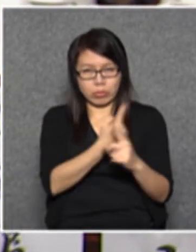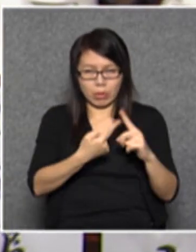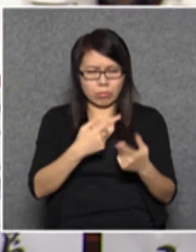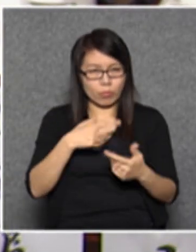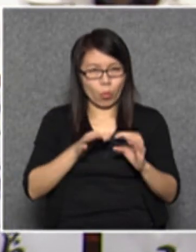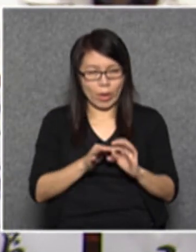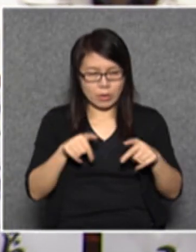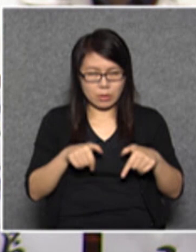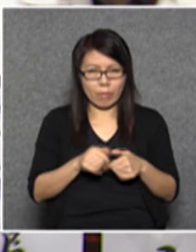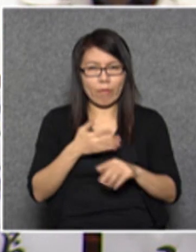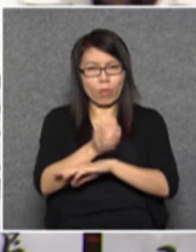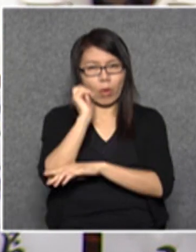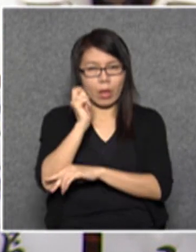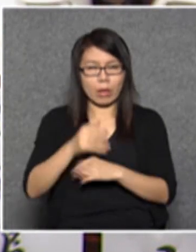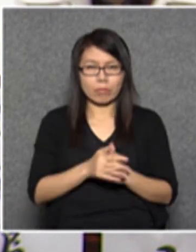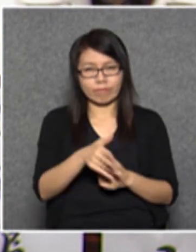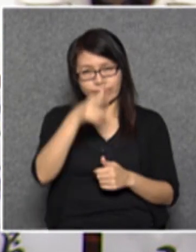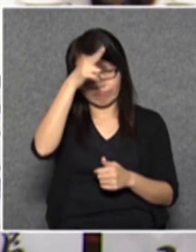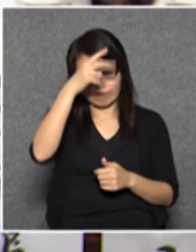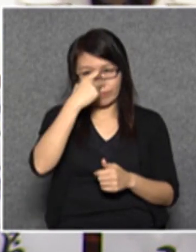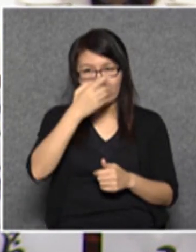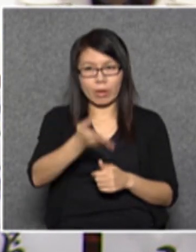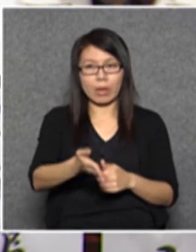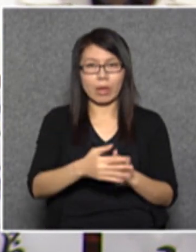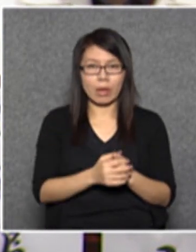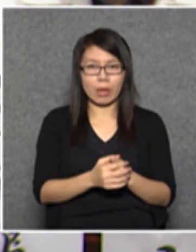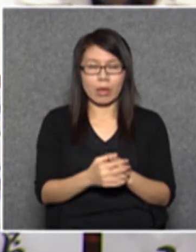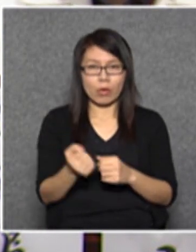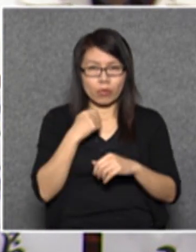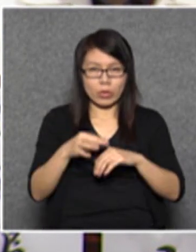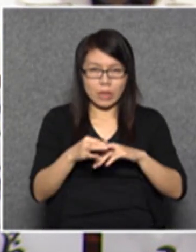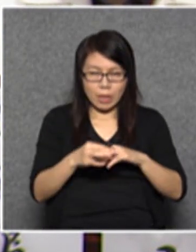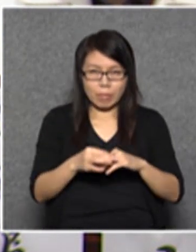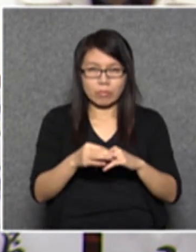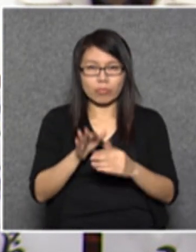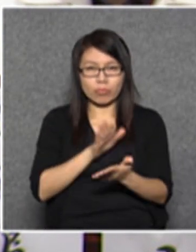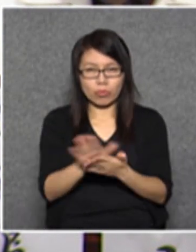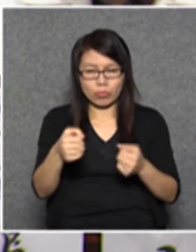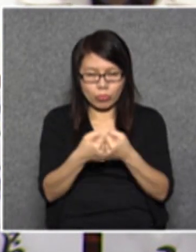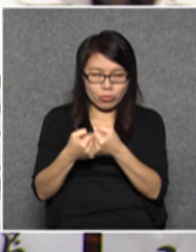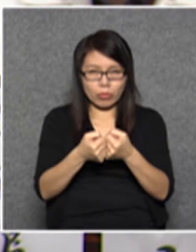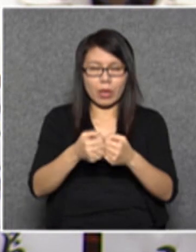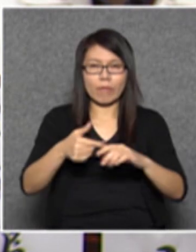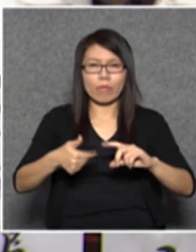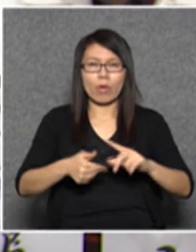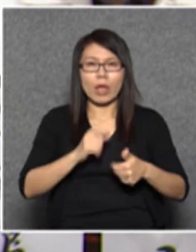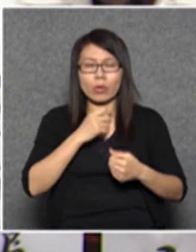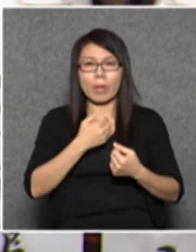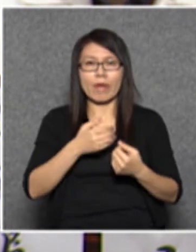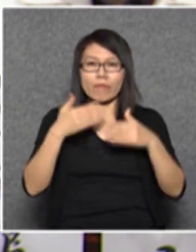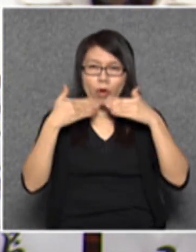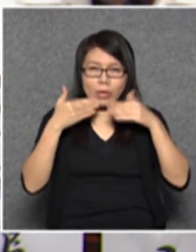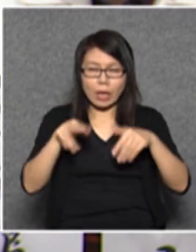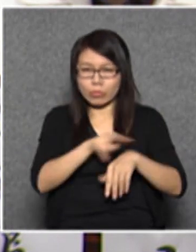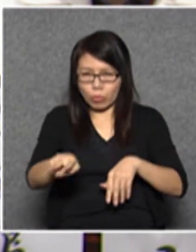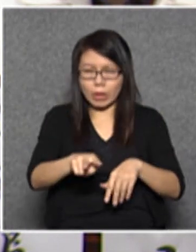福利。咁啊，特首喺強積金取消對沖機制同埋兩個假期統一，即係勞工假期同公